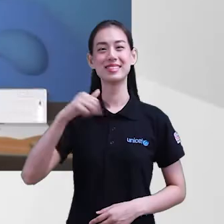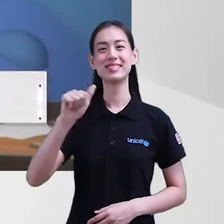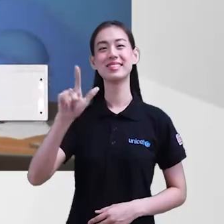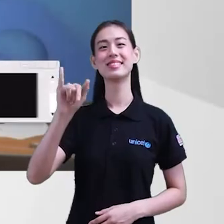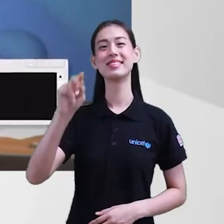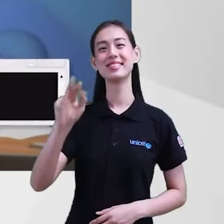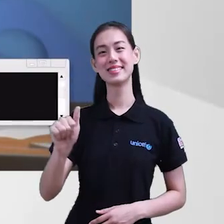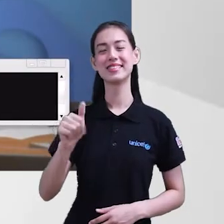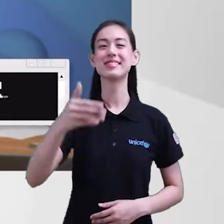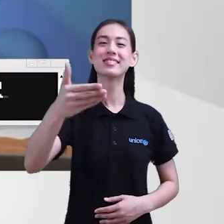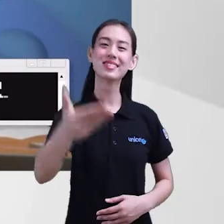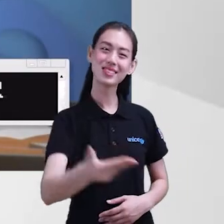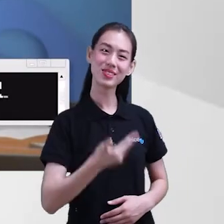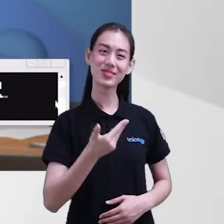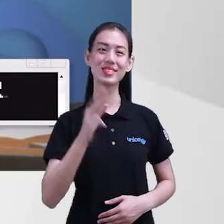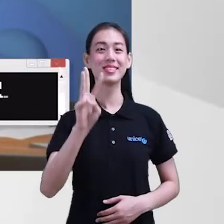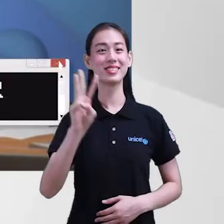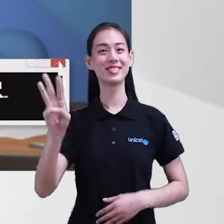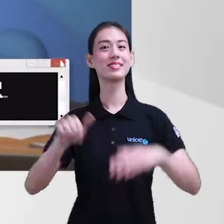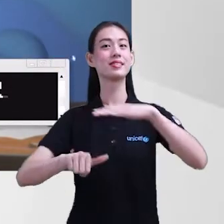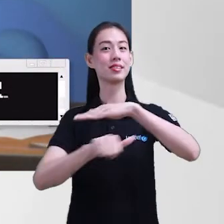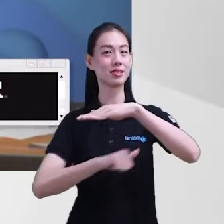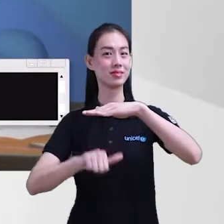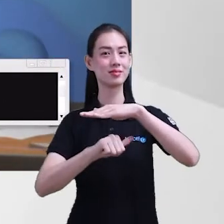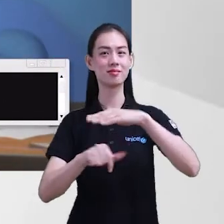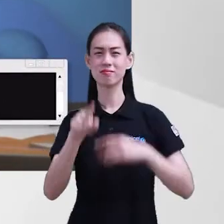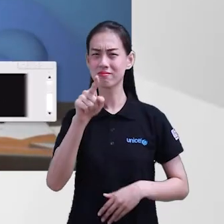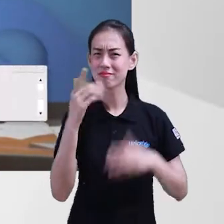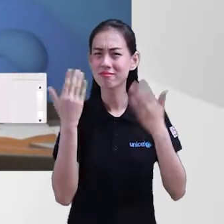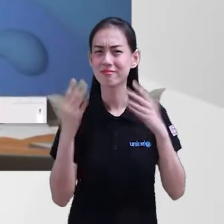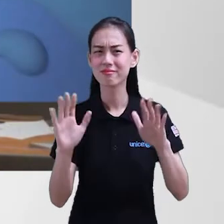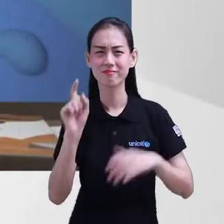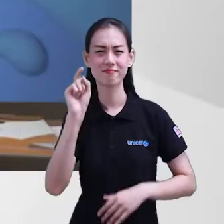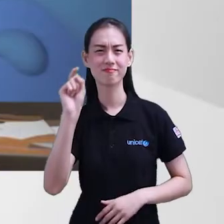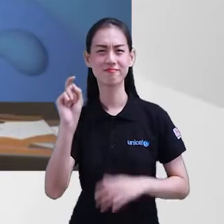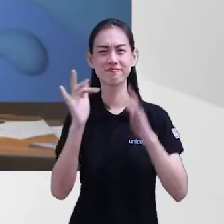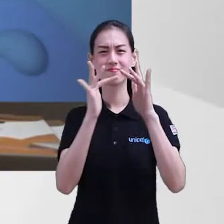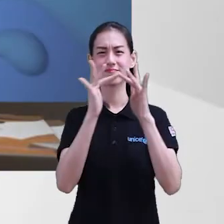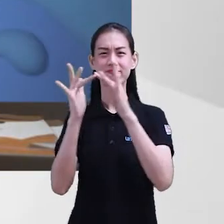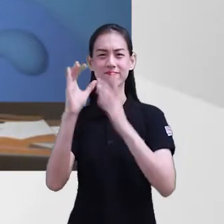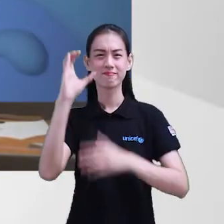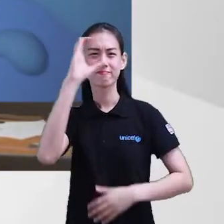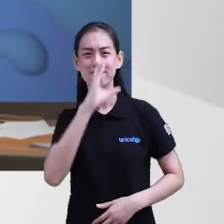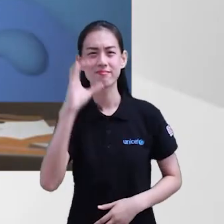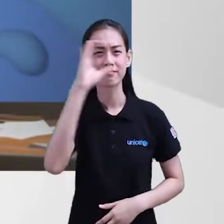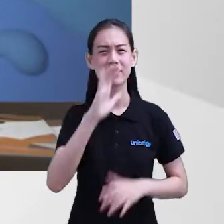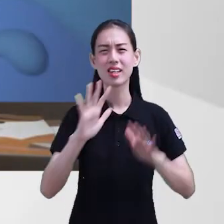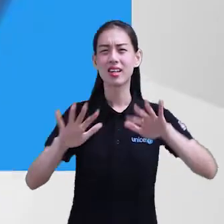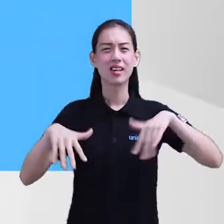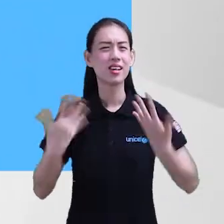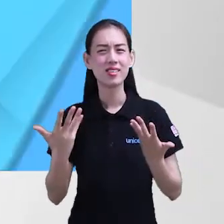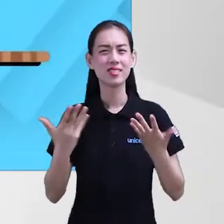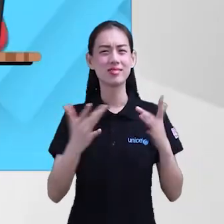World, saya Alina dan selamat datang ke siri video Asas Web. Anda mesti pernah melayari internet untuk mencari suatu laman web, kan? Macam